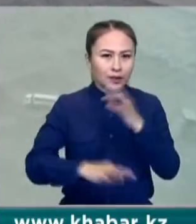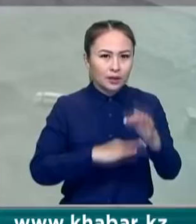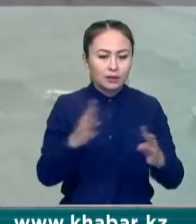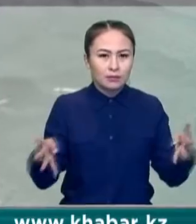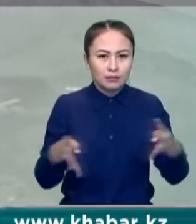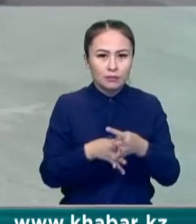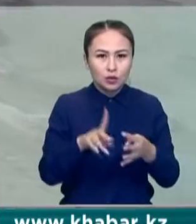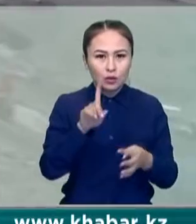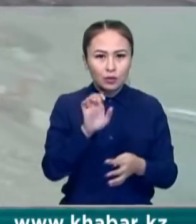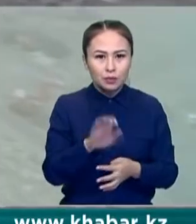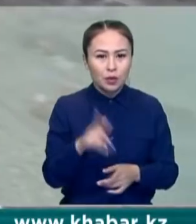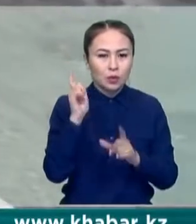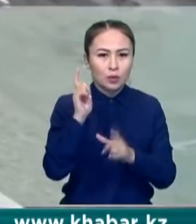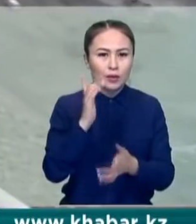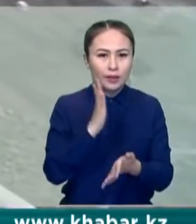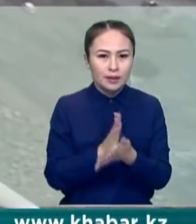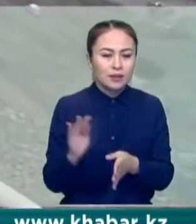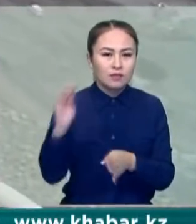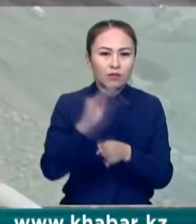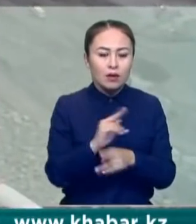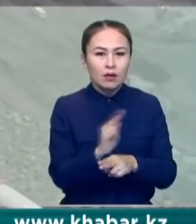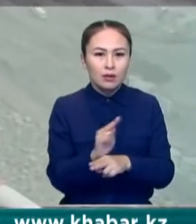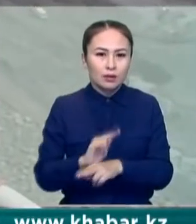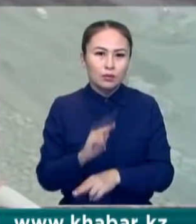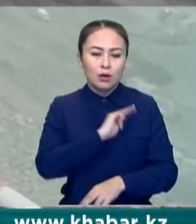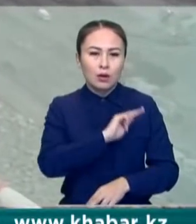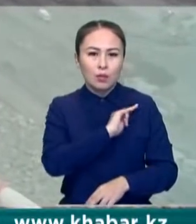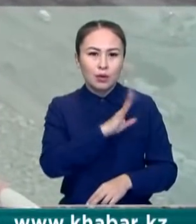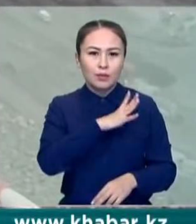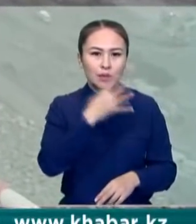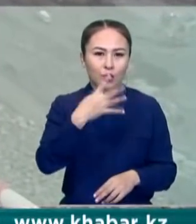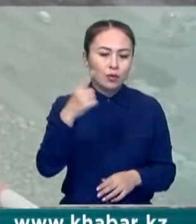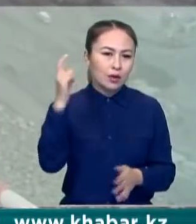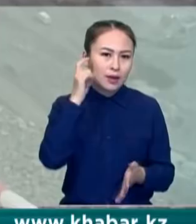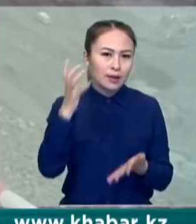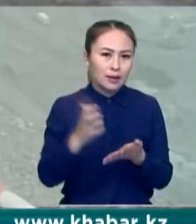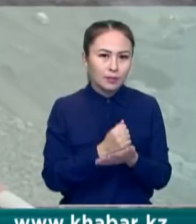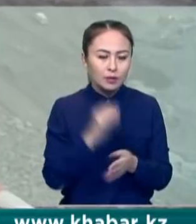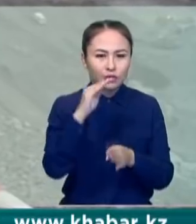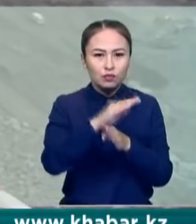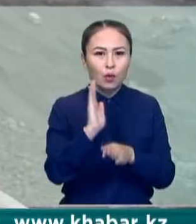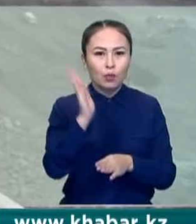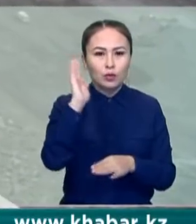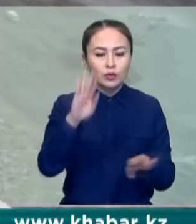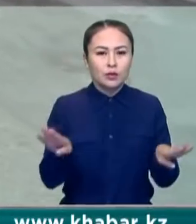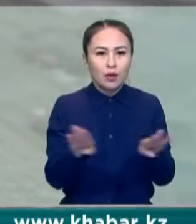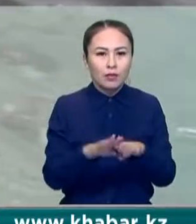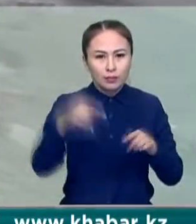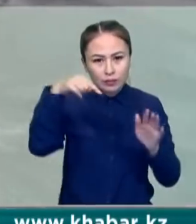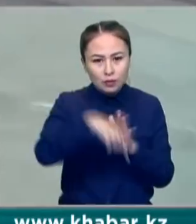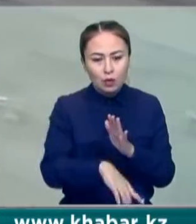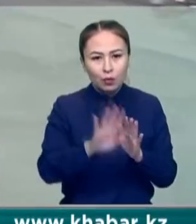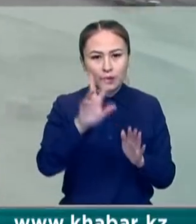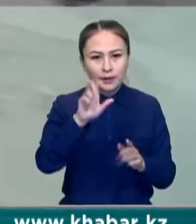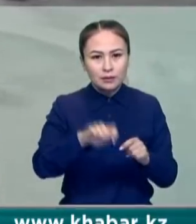бар 100 мың тоннадай кен алынады. Барлау жұмыстары кеннің 40 жылды қоры барын анықтаған. Келешекте бұл жердің тереңдігі